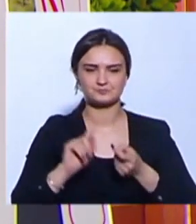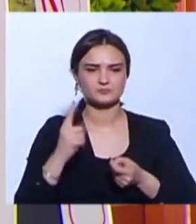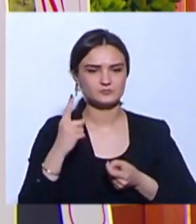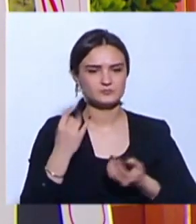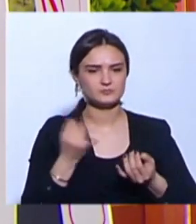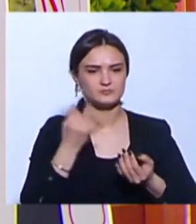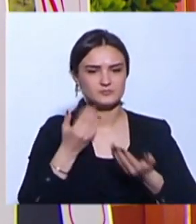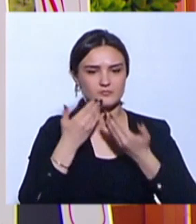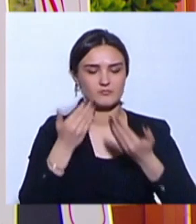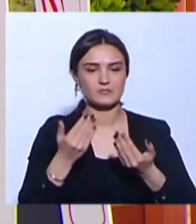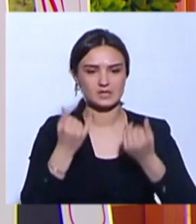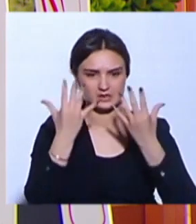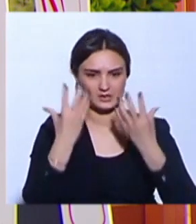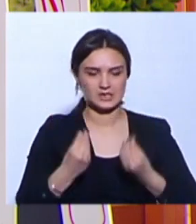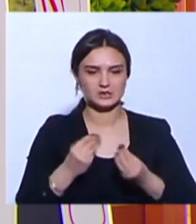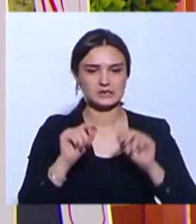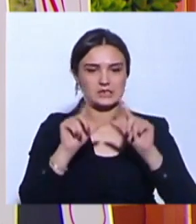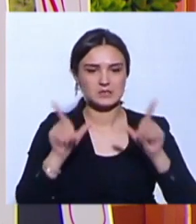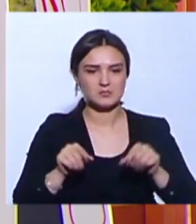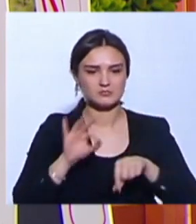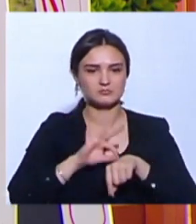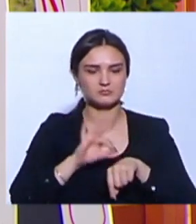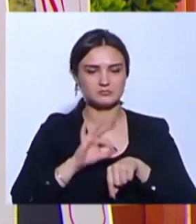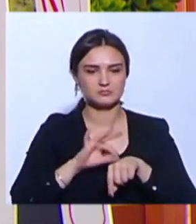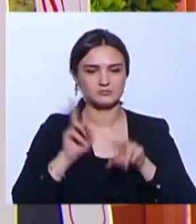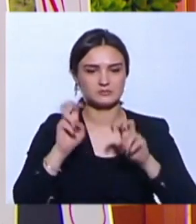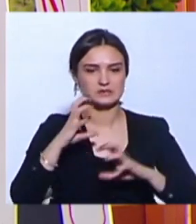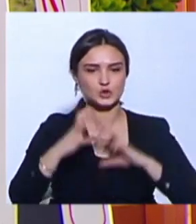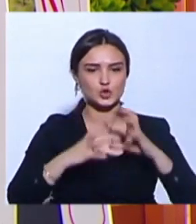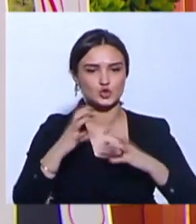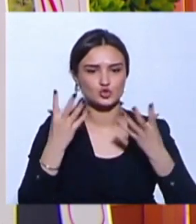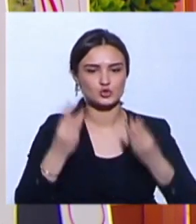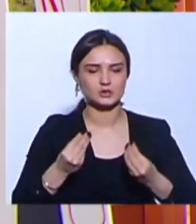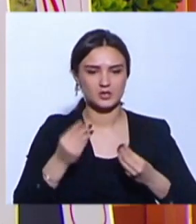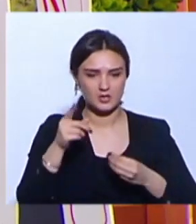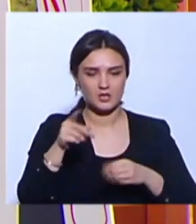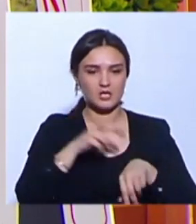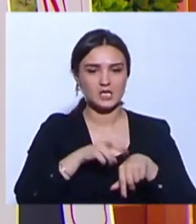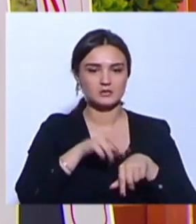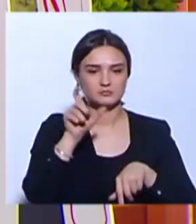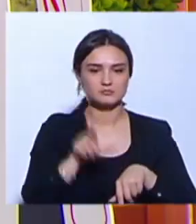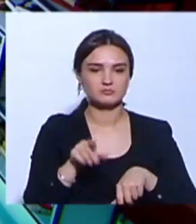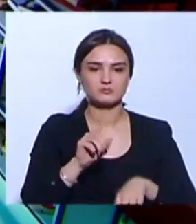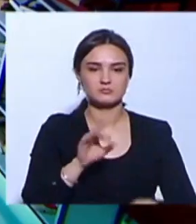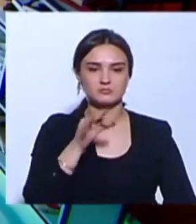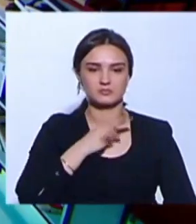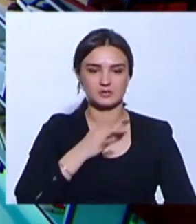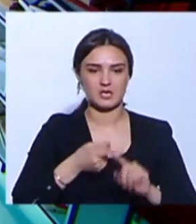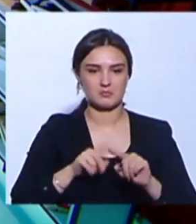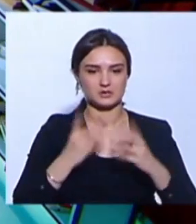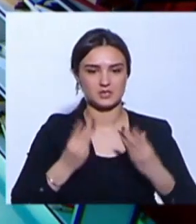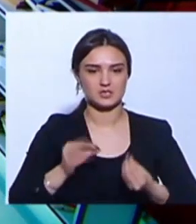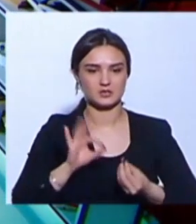არის დღევანდელი თარიღი მნიშვნელოვანი და რა სათქმელი აქვს სამედიცინო საზოგადოებას თირკმლის დღესთან